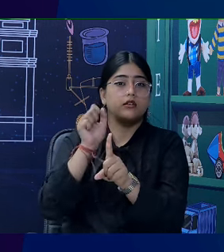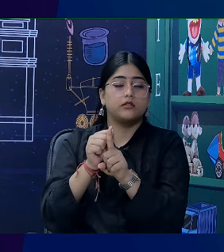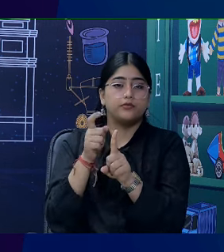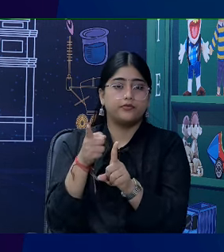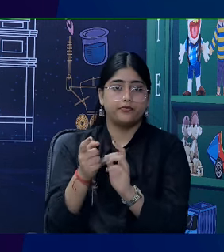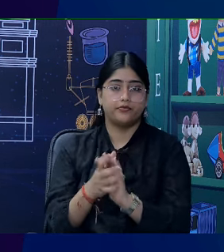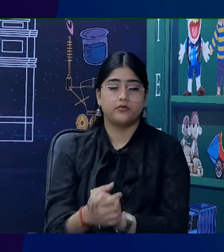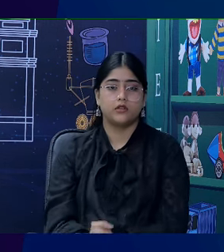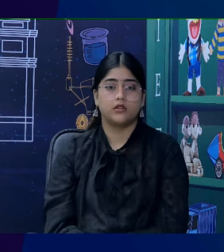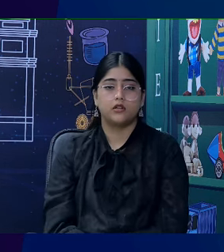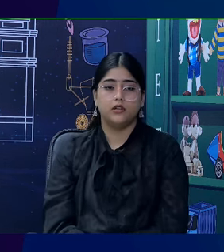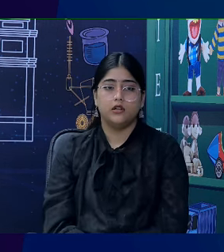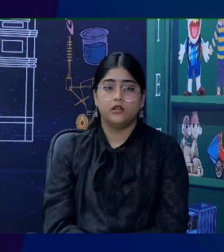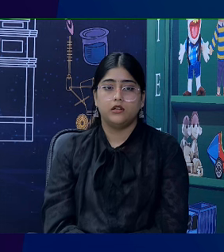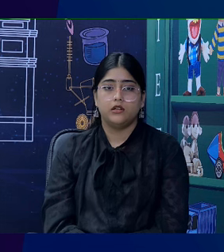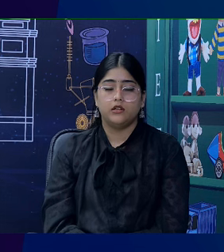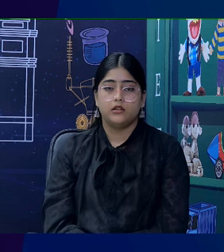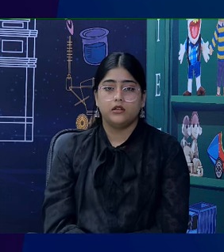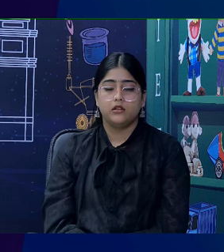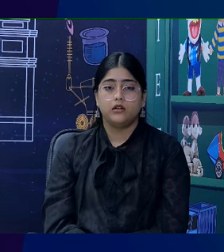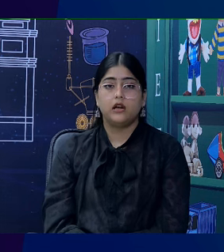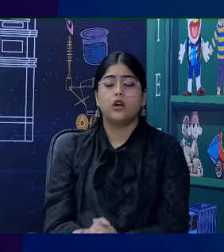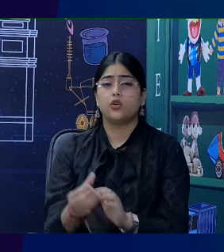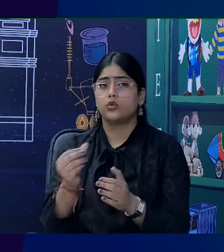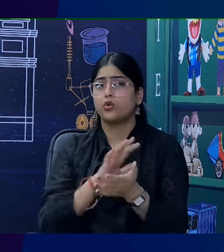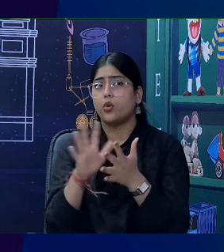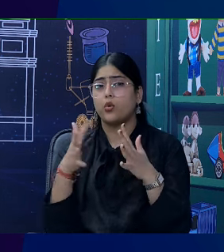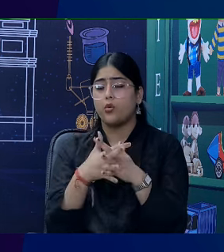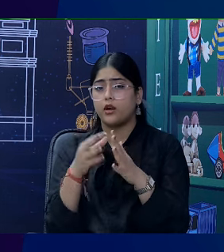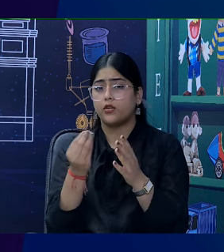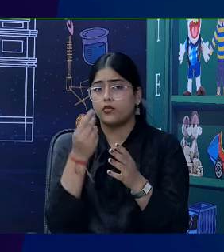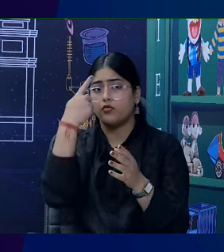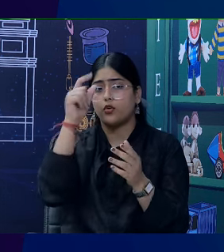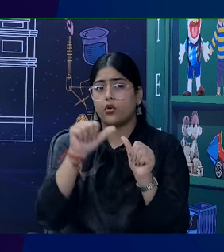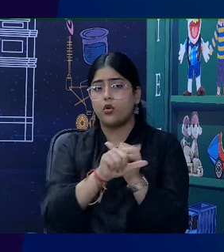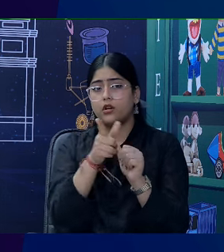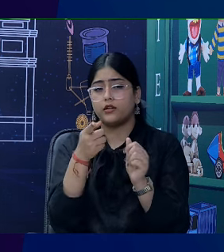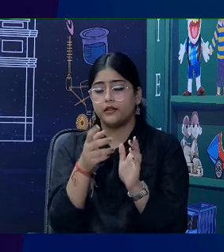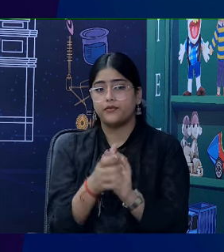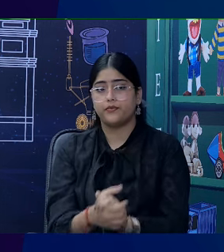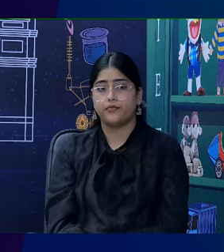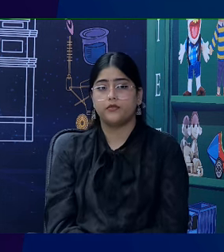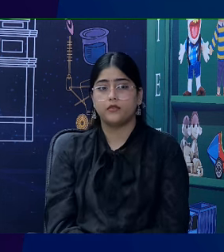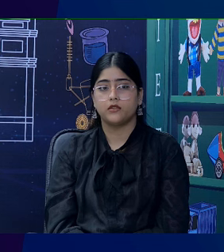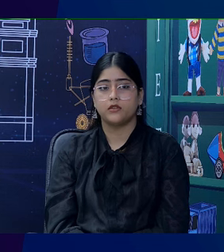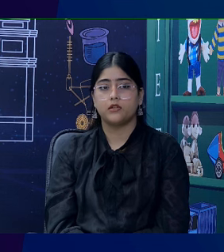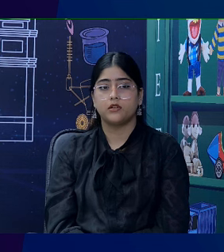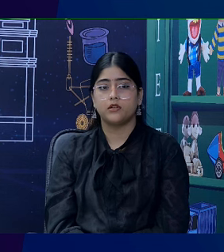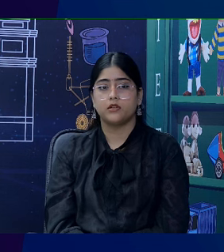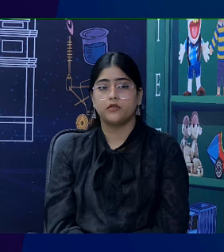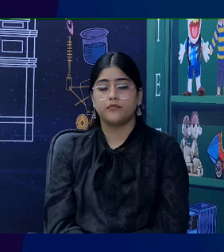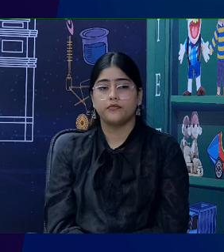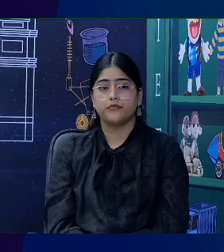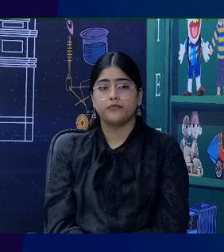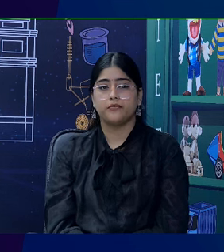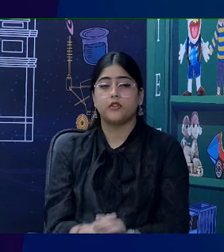संस्कृति और मैम कोई गृह कार्य आपकी तरफ से हमारे सभी दर्शकों को बिल्कुल जो मैंने आज पढ़ाया उसी के बारे